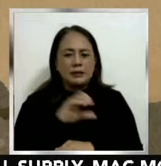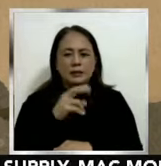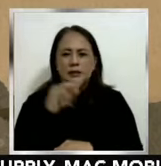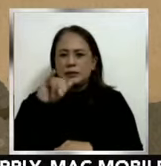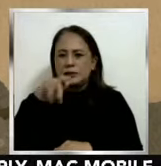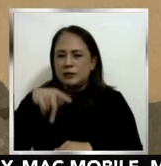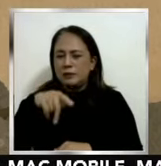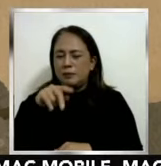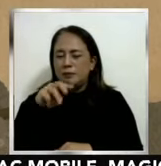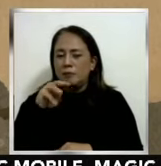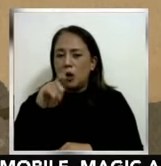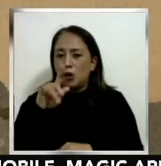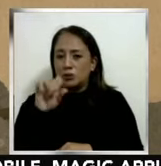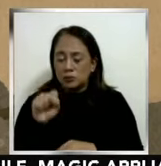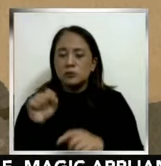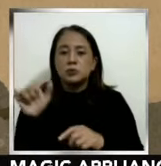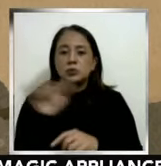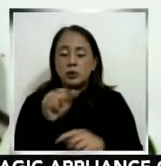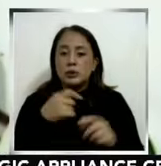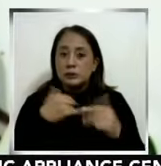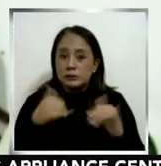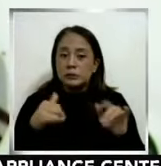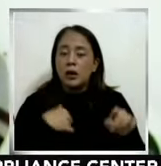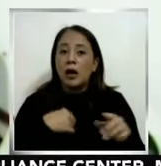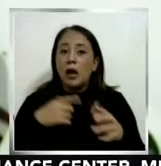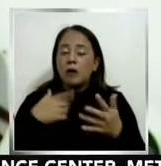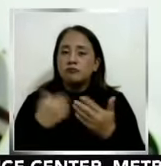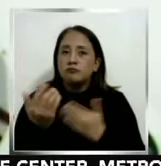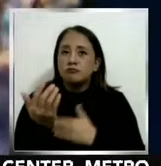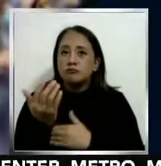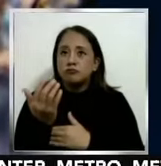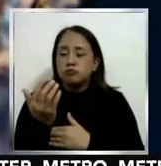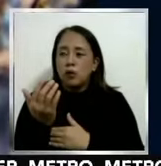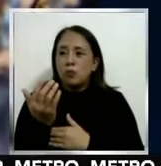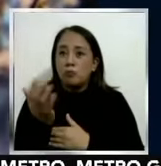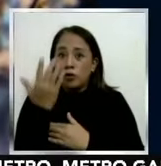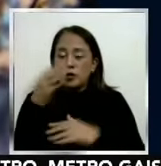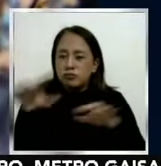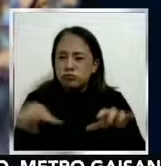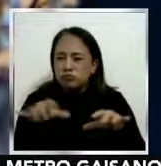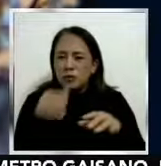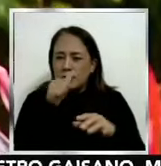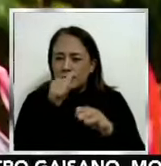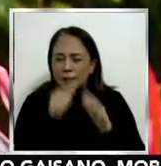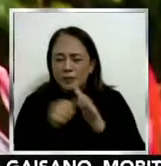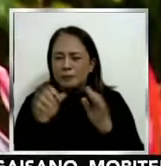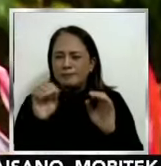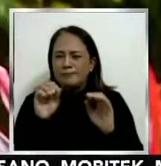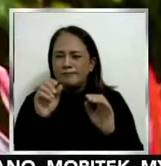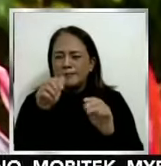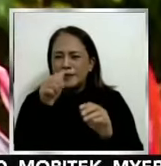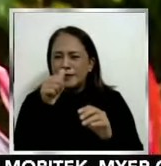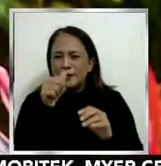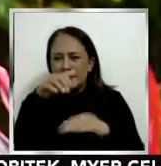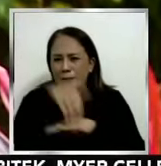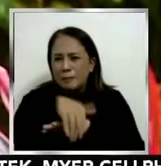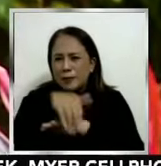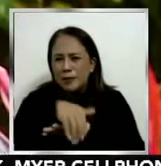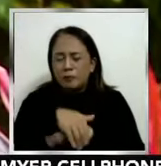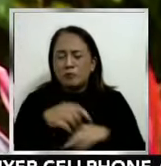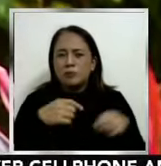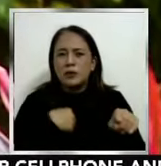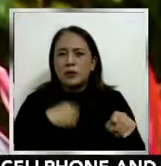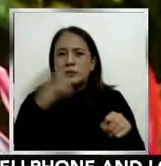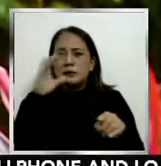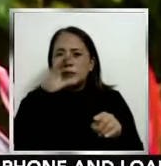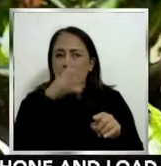Ibig sabihin, aktibo sila sa umaga kesa sa gabi. They are very secretive. It's very difficult to look for Mindanao tree shrews unless we trap them